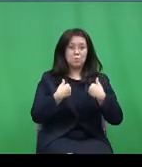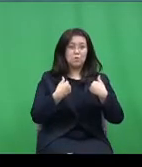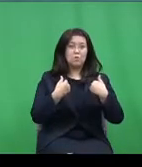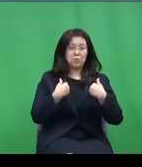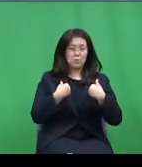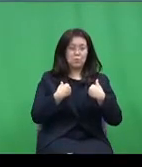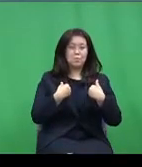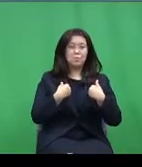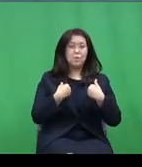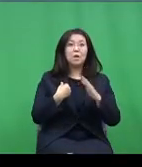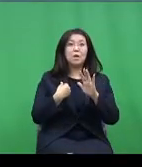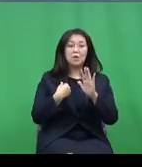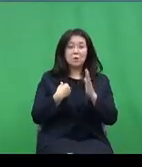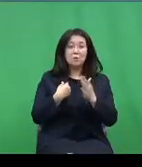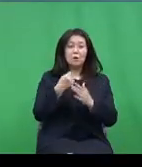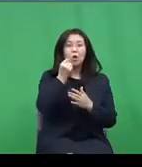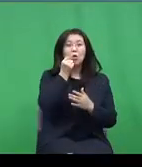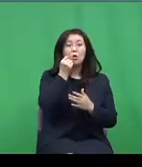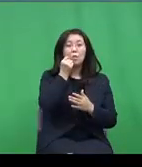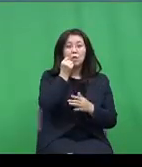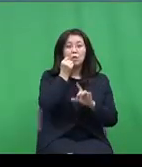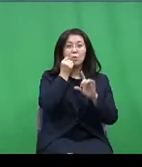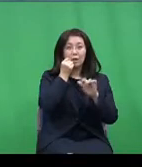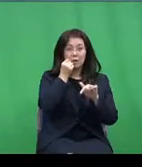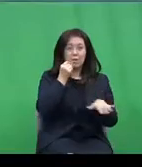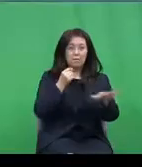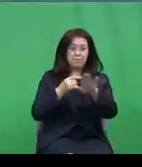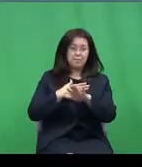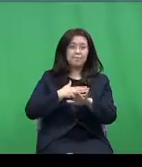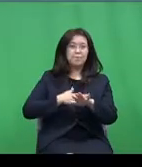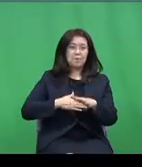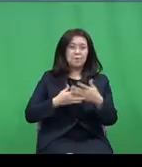ども、ただお米についてはご承知の通り、